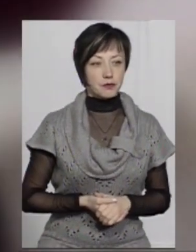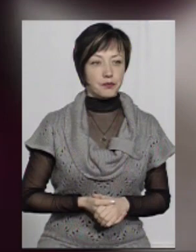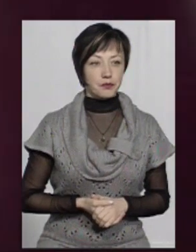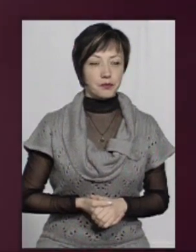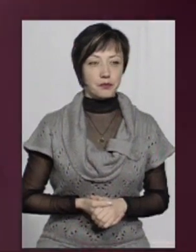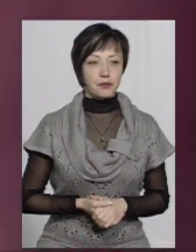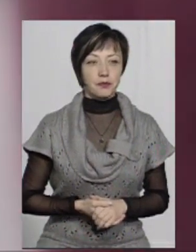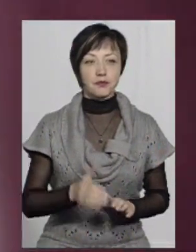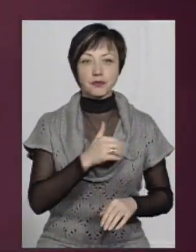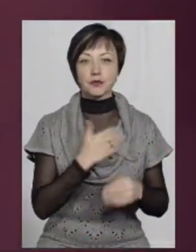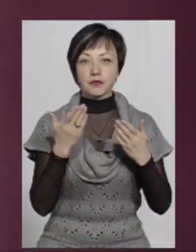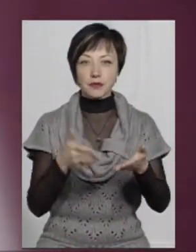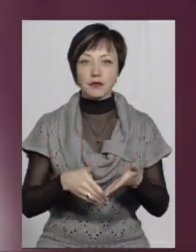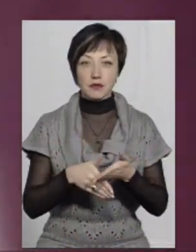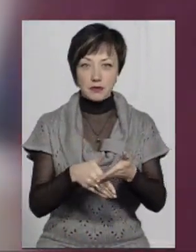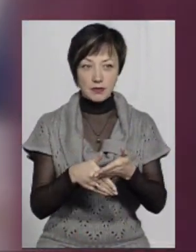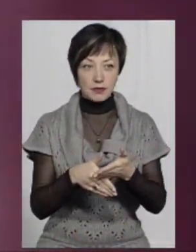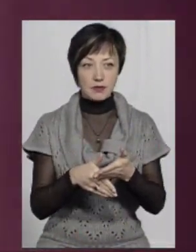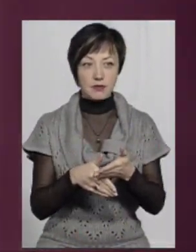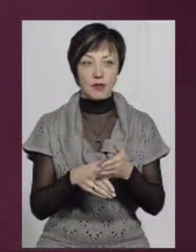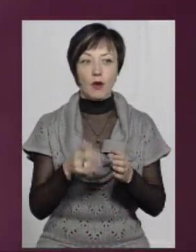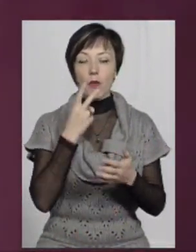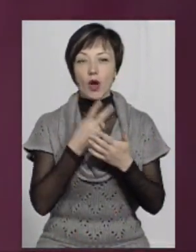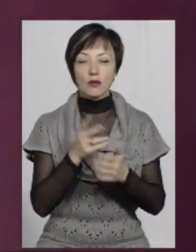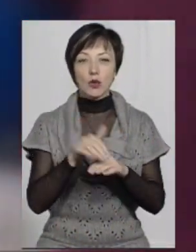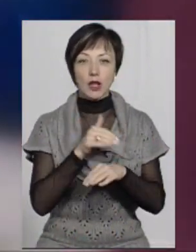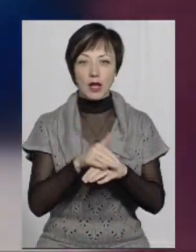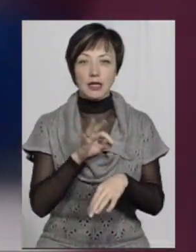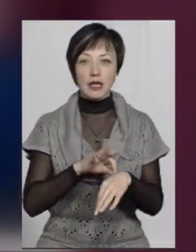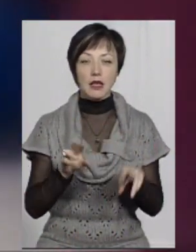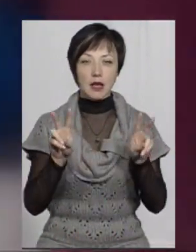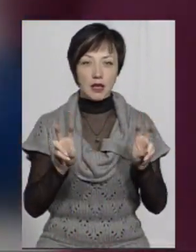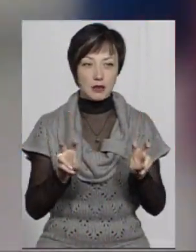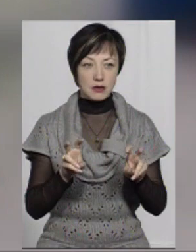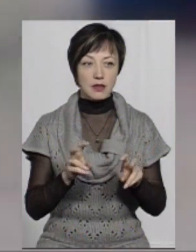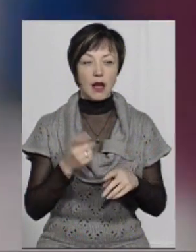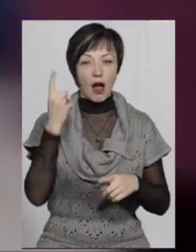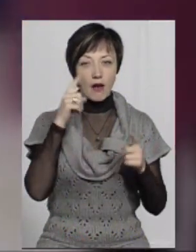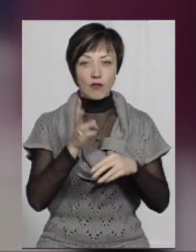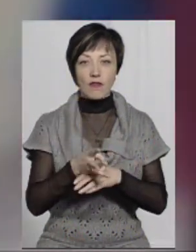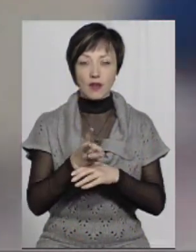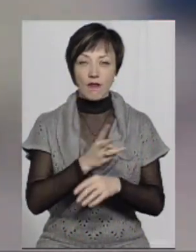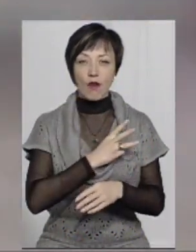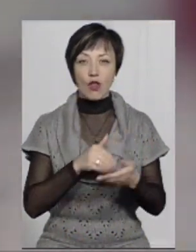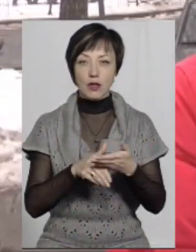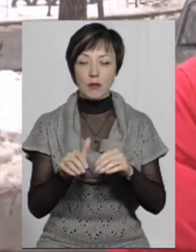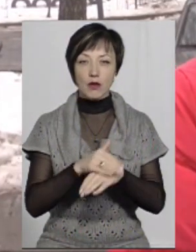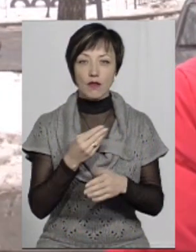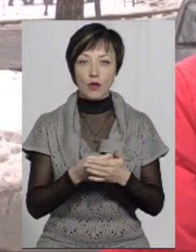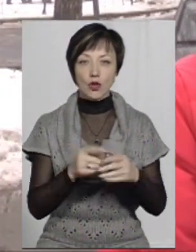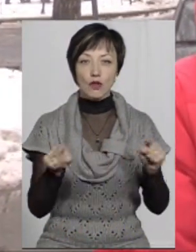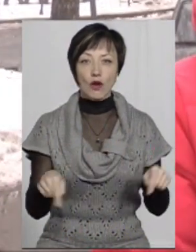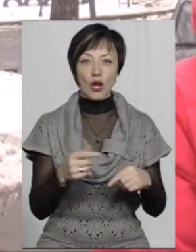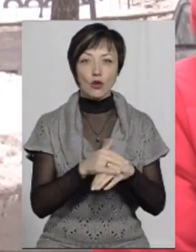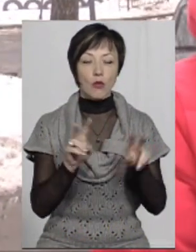Ми ж хочемо вам допомогти. Покажіть, будь ласка, діагноз. Авторка цього відео – волонтерка благодійного фонду «Твори